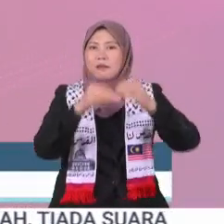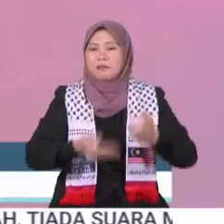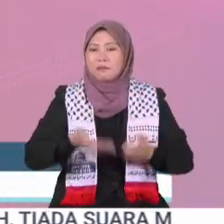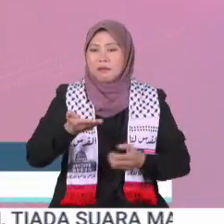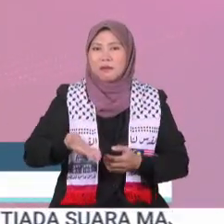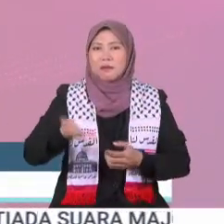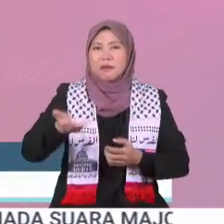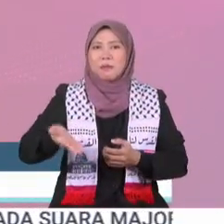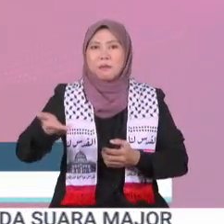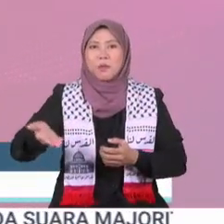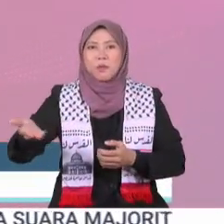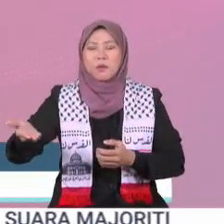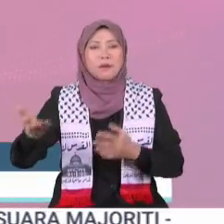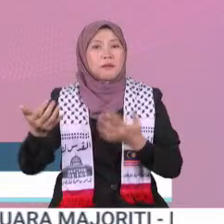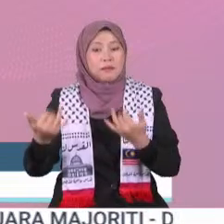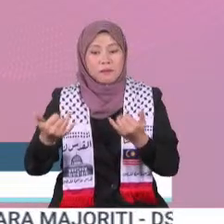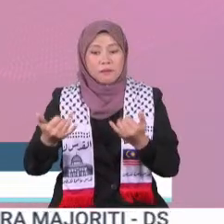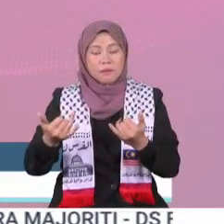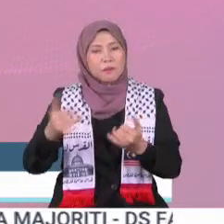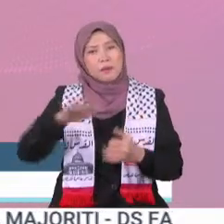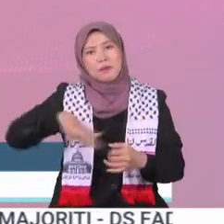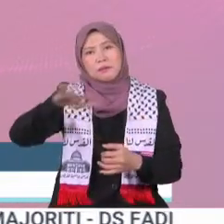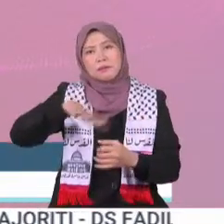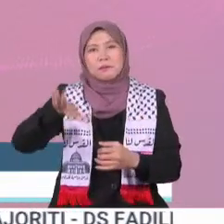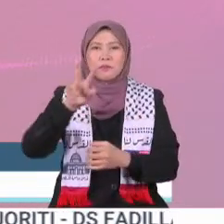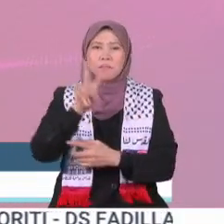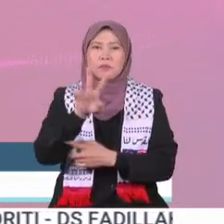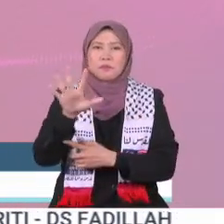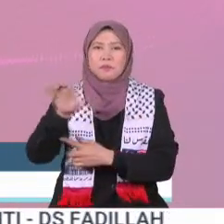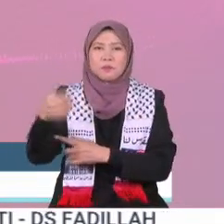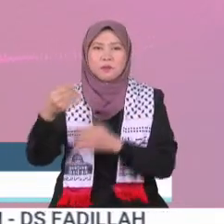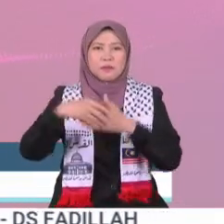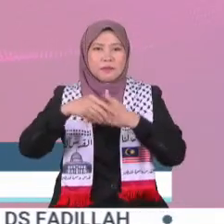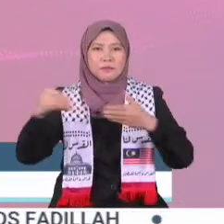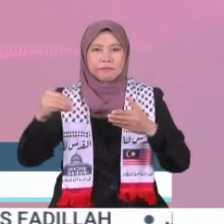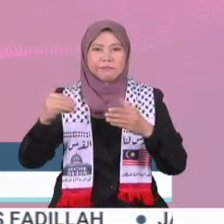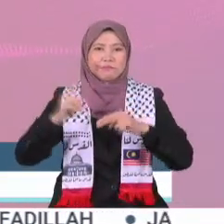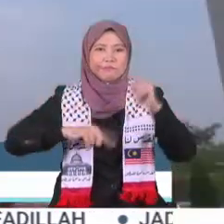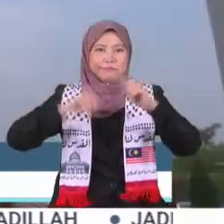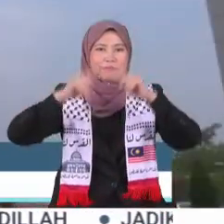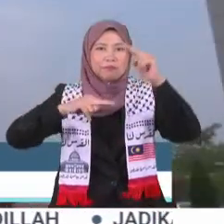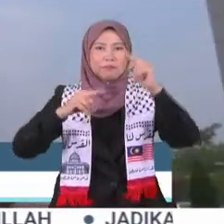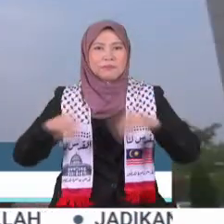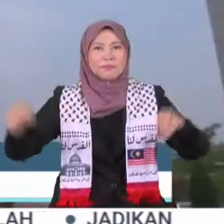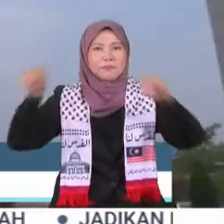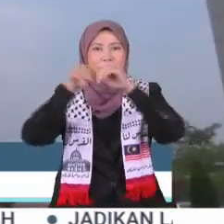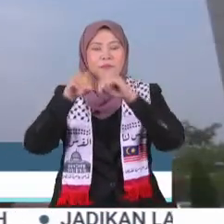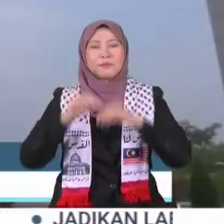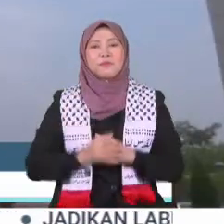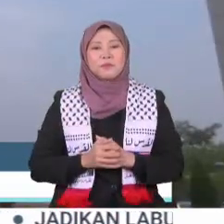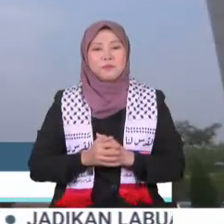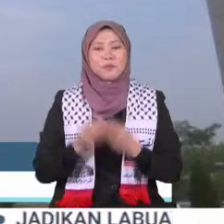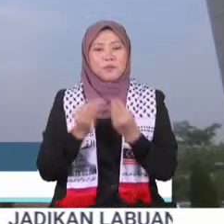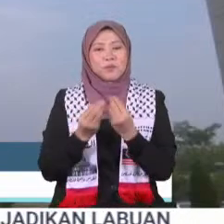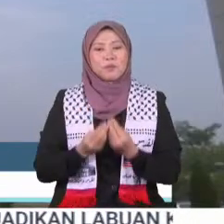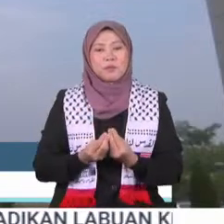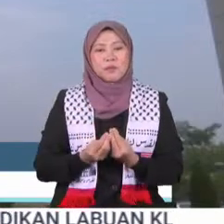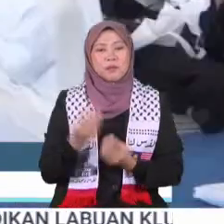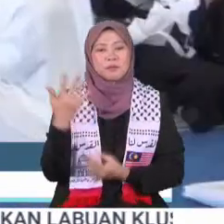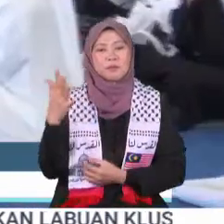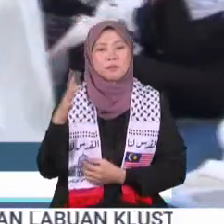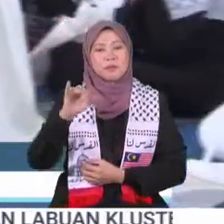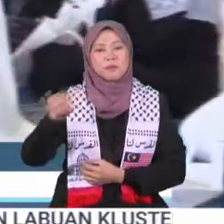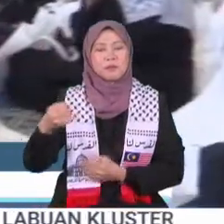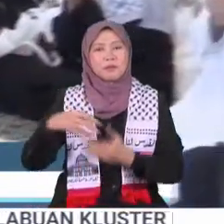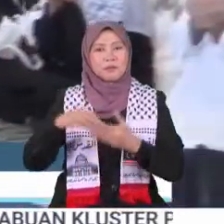Harun berkata kos pembinaannya dianggarkan RM25 juta. Daripada jumlah itu,